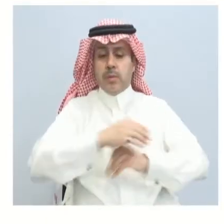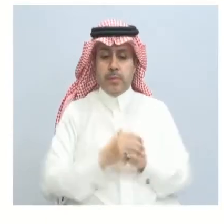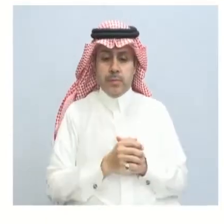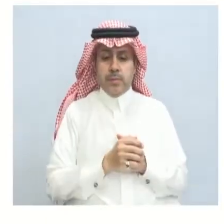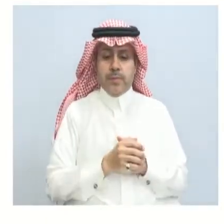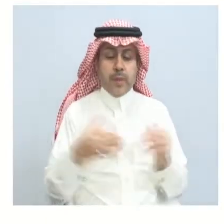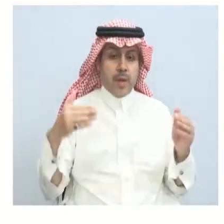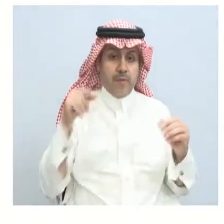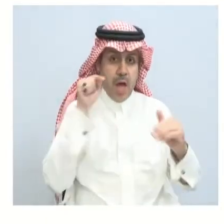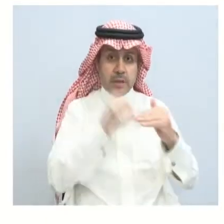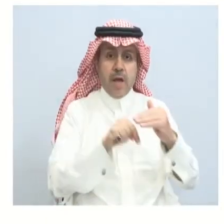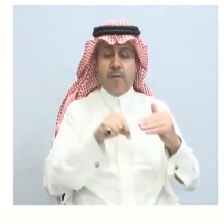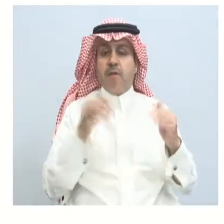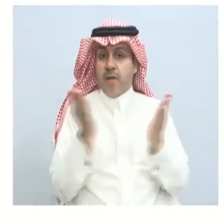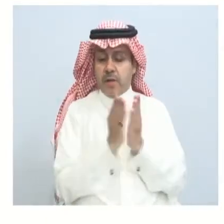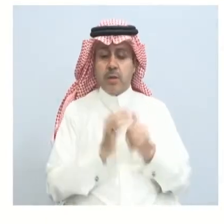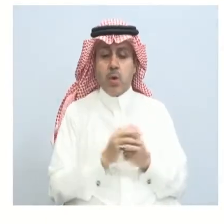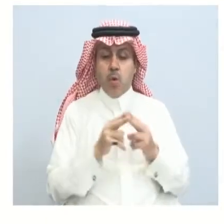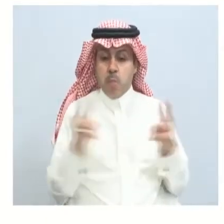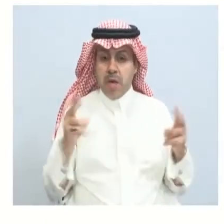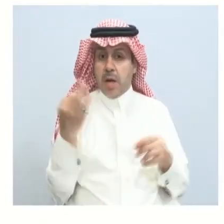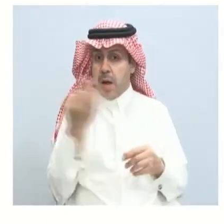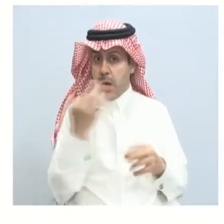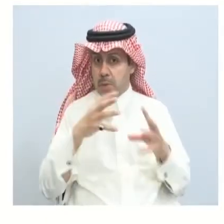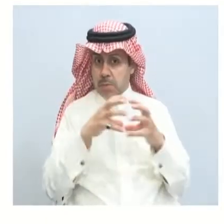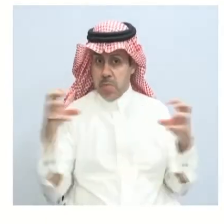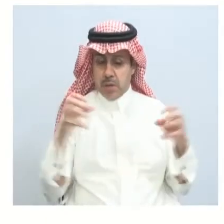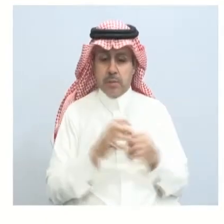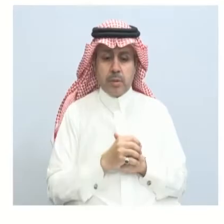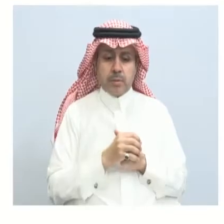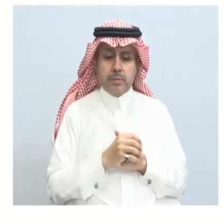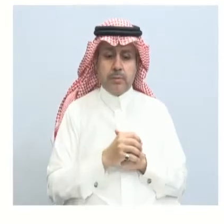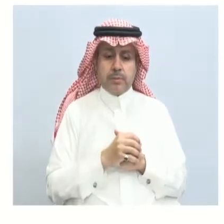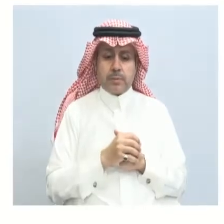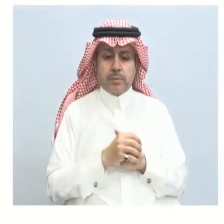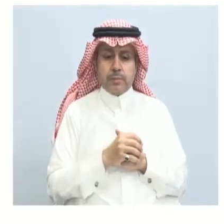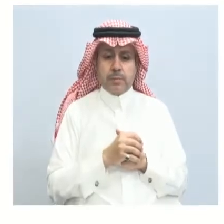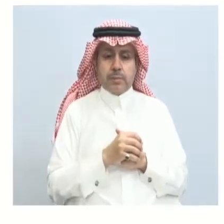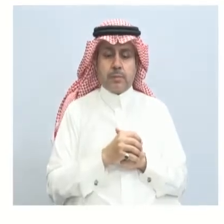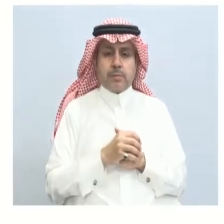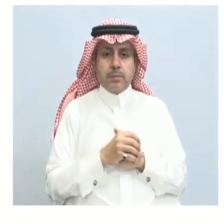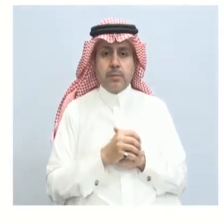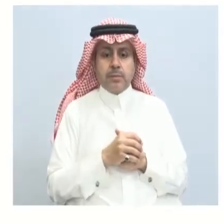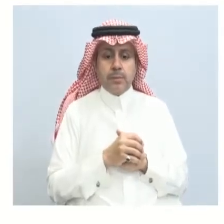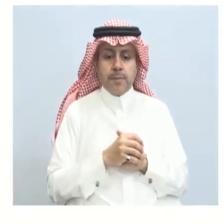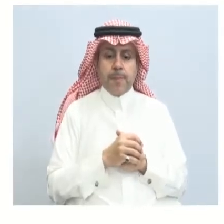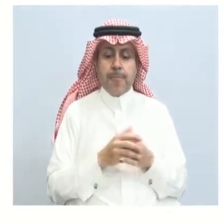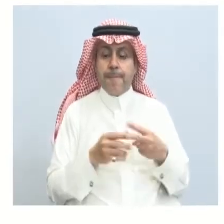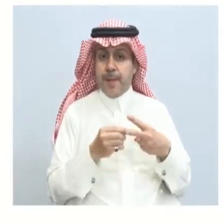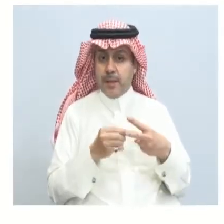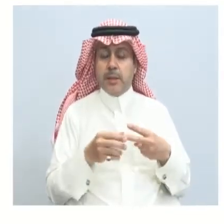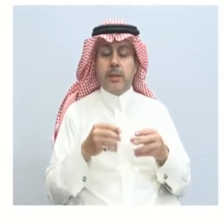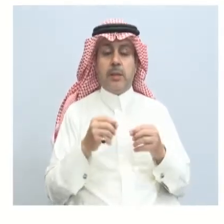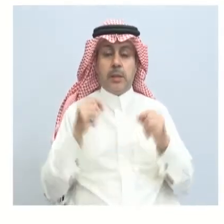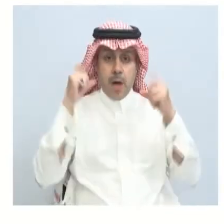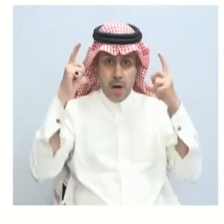هذا الدرس باذن الله اولا سنبين معاني الكلمات الغريبه والتي قد تشكل على البعض معرفه معناها كذلك سنتعرف على